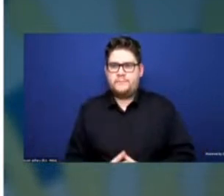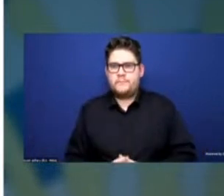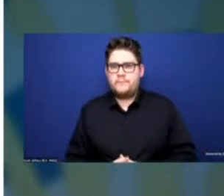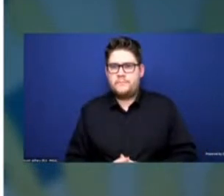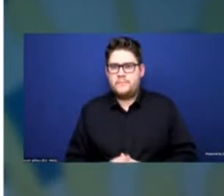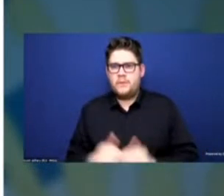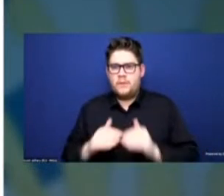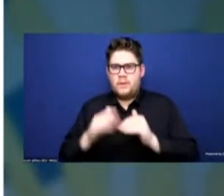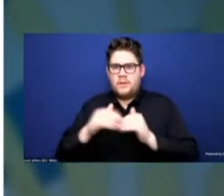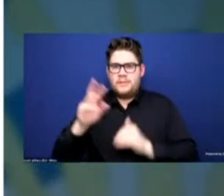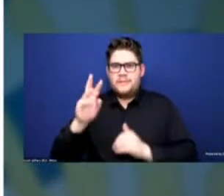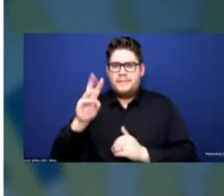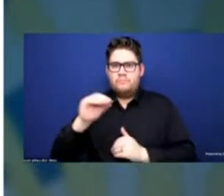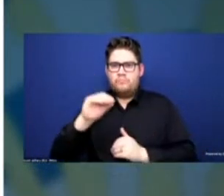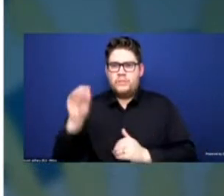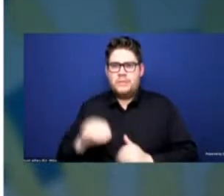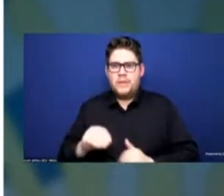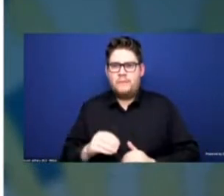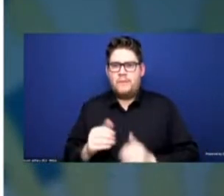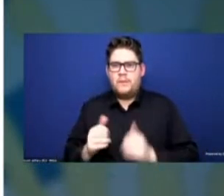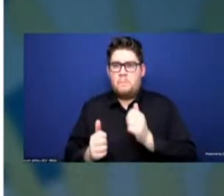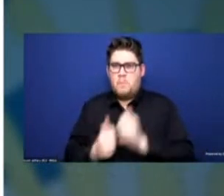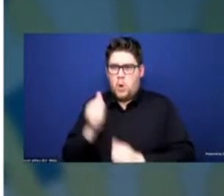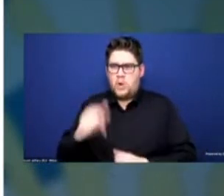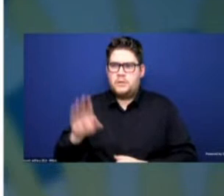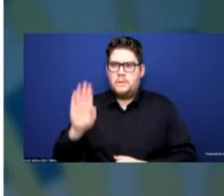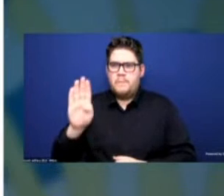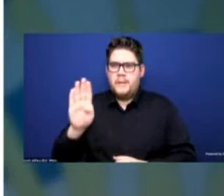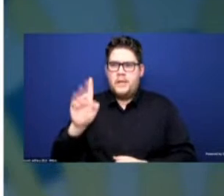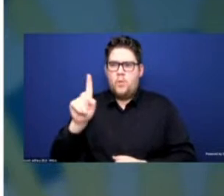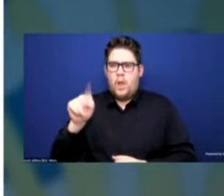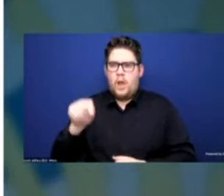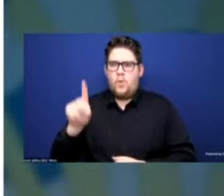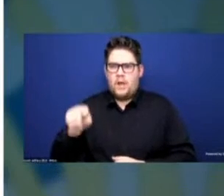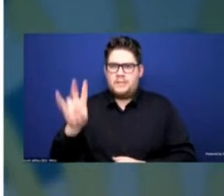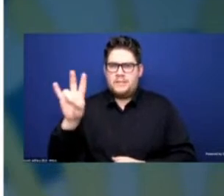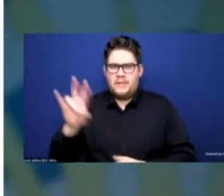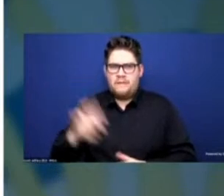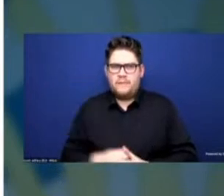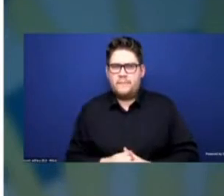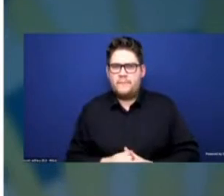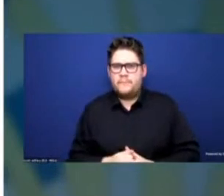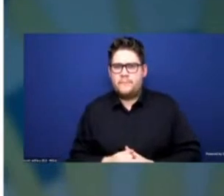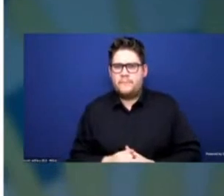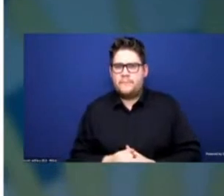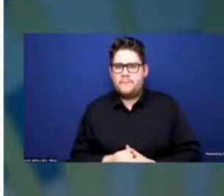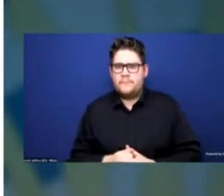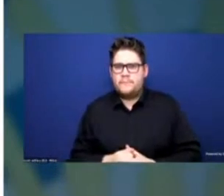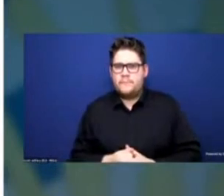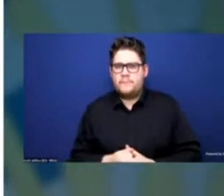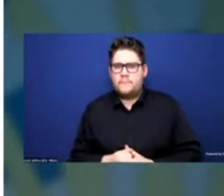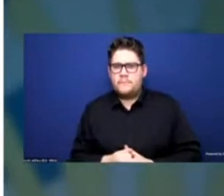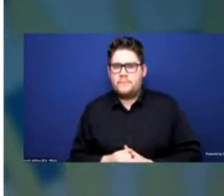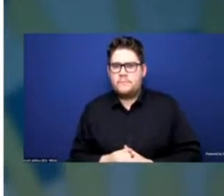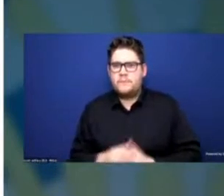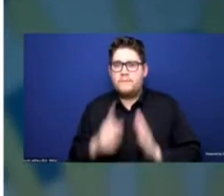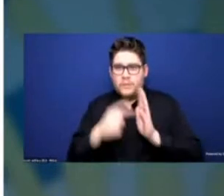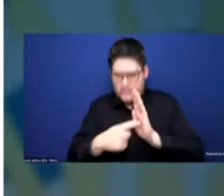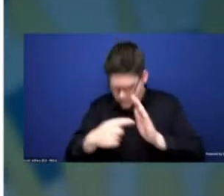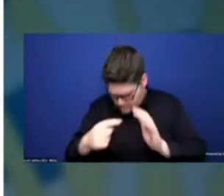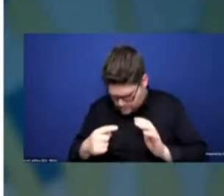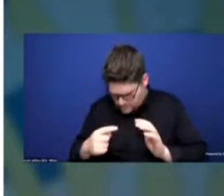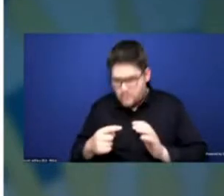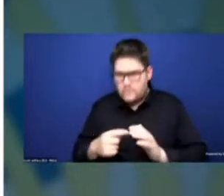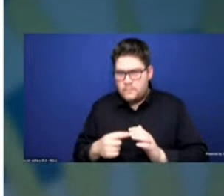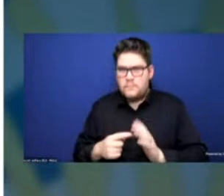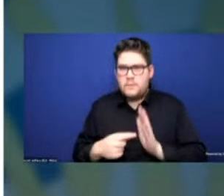国变异体少整个省呢是基本上是对半开。 In Vancouver Coastal Health, where we've had a number of